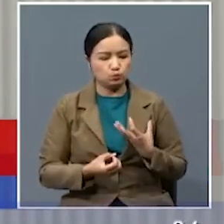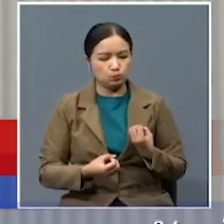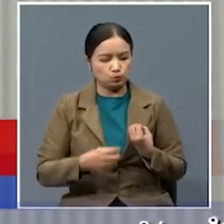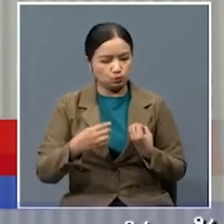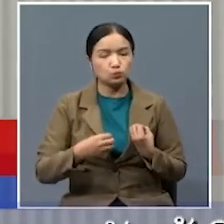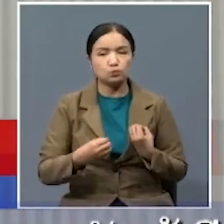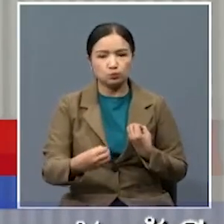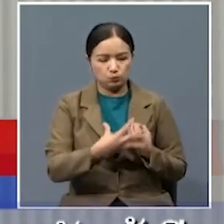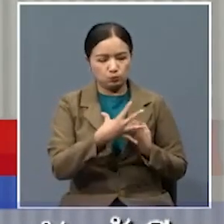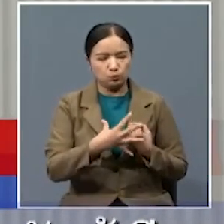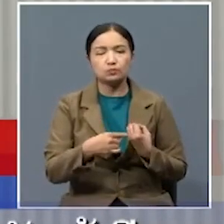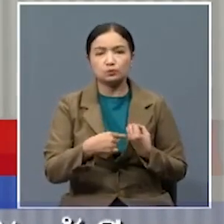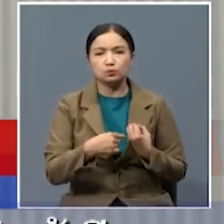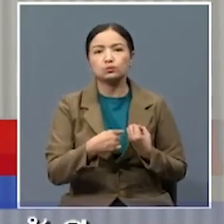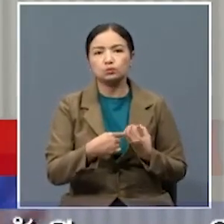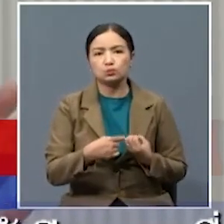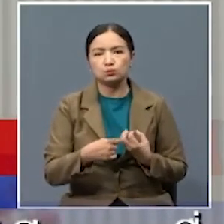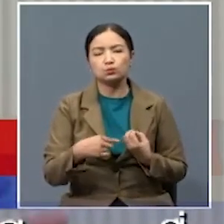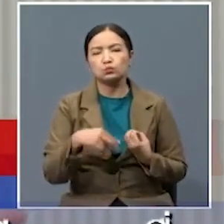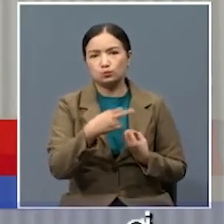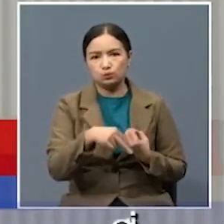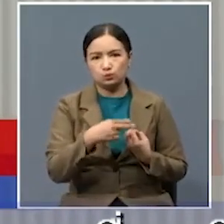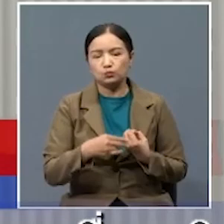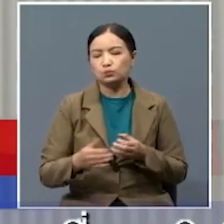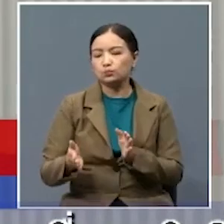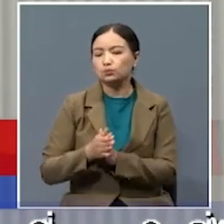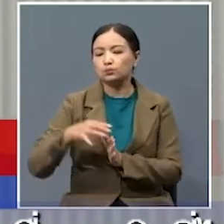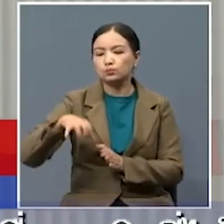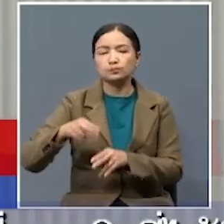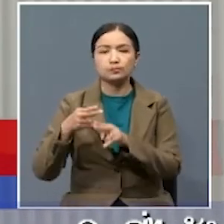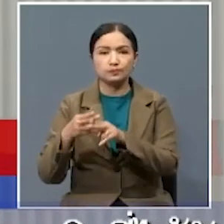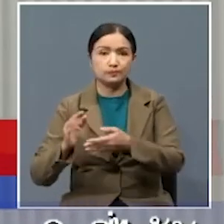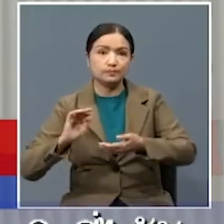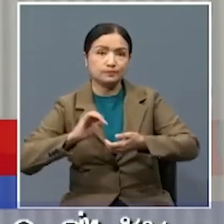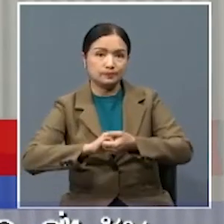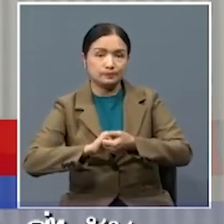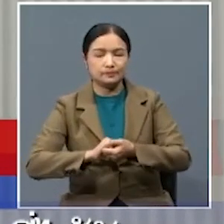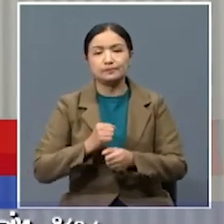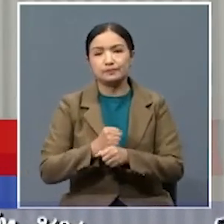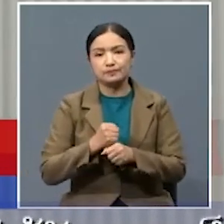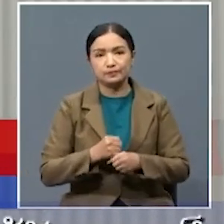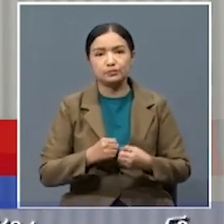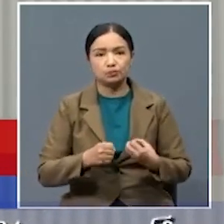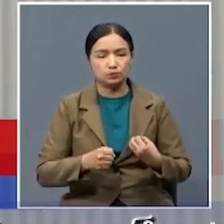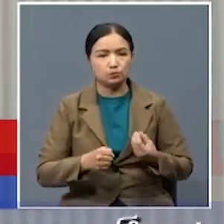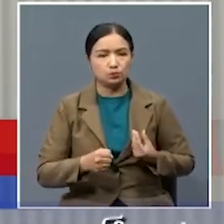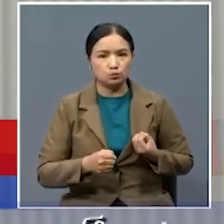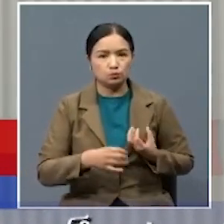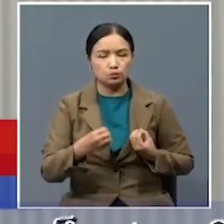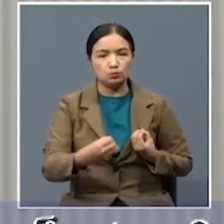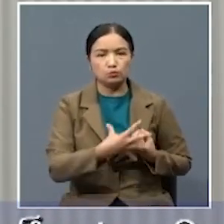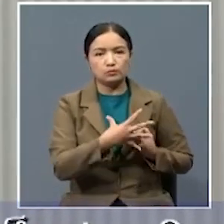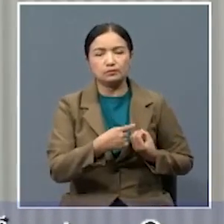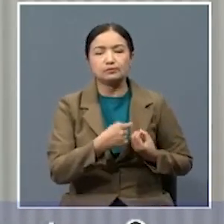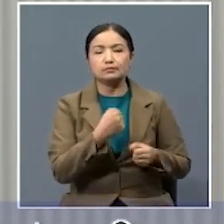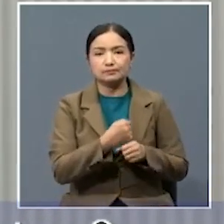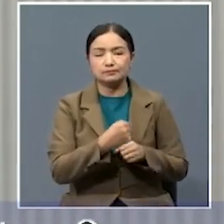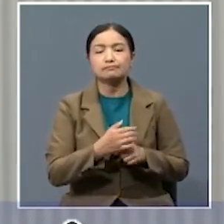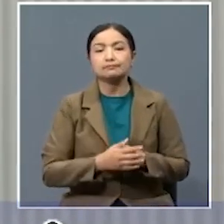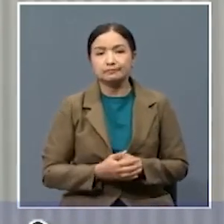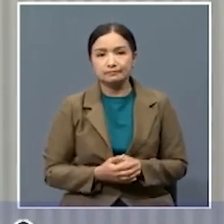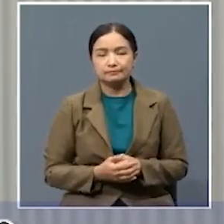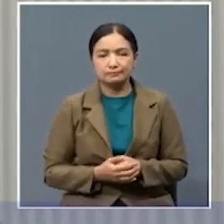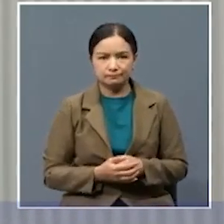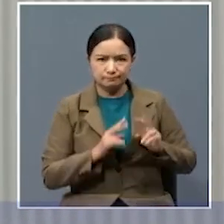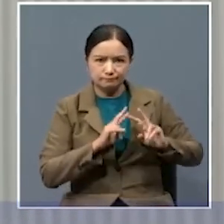ำงานร่วมกับคณะองค์กรเอกชนอื่นด้วยนะครับผมเพื่อที่จะให้การอัลตราฟังหัวใจทำได้ปริมาณเยอะและเมื่อทำได้เราก็นำไปสู่